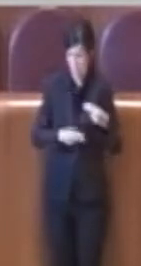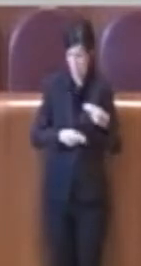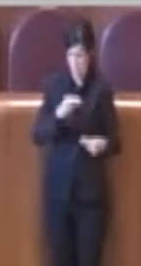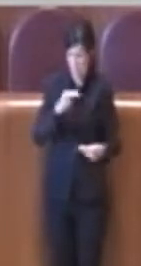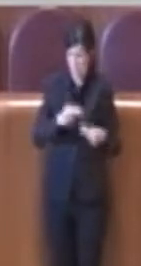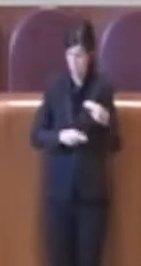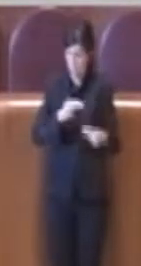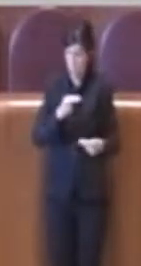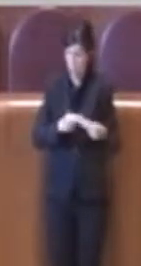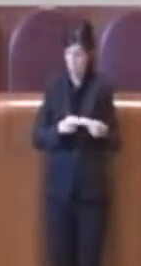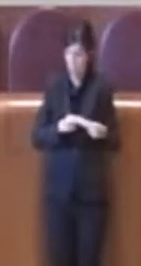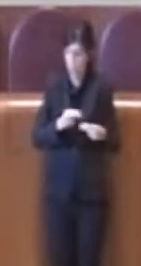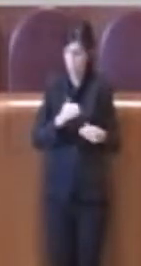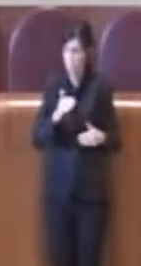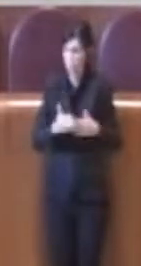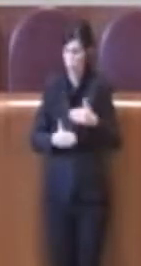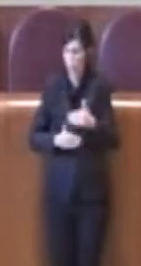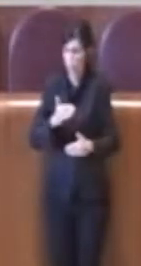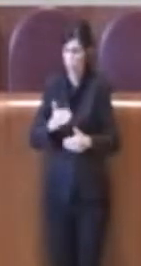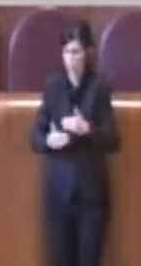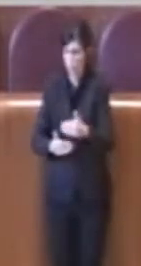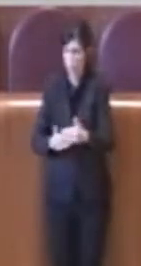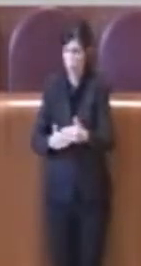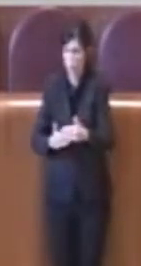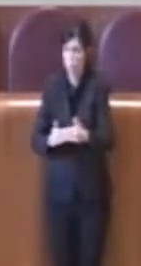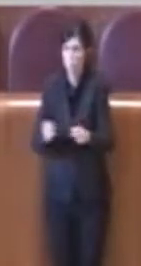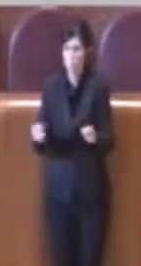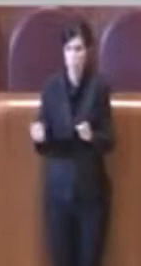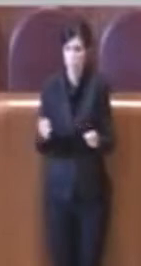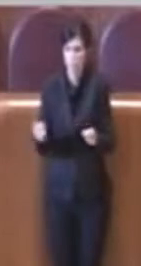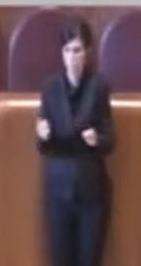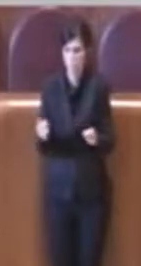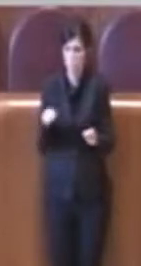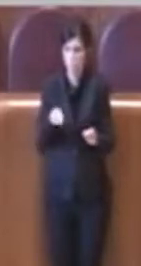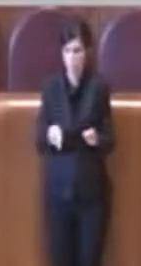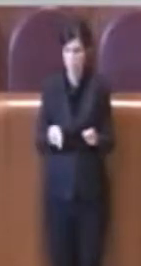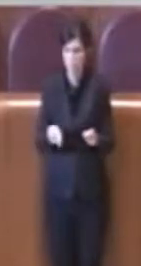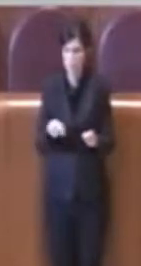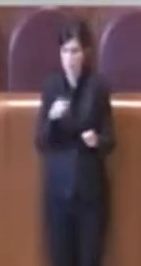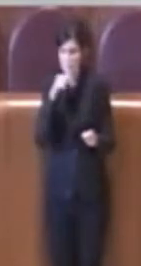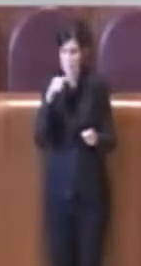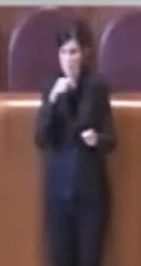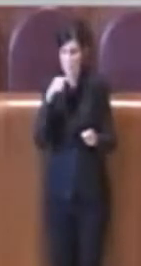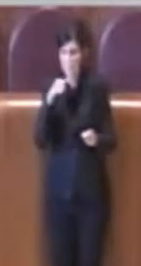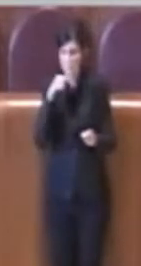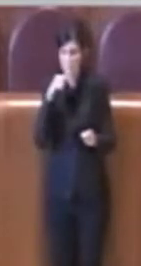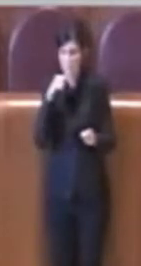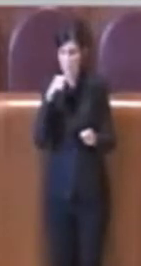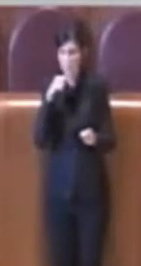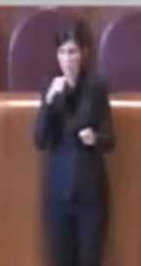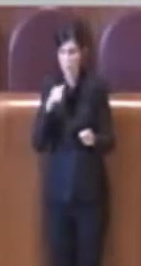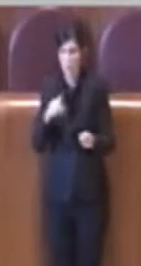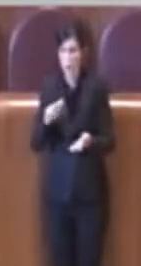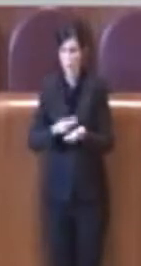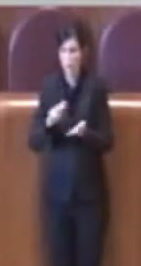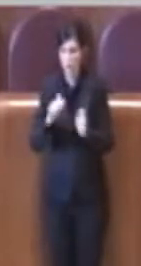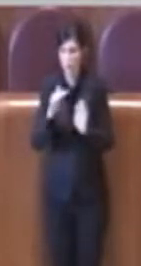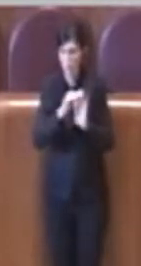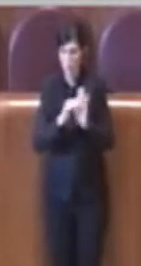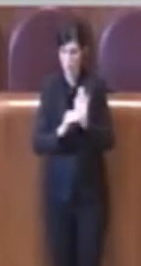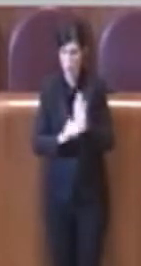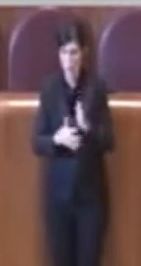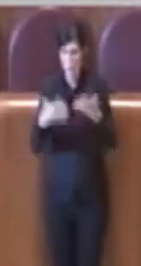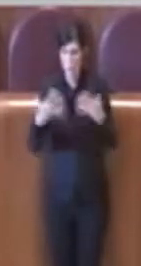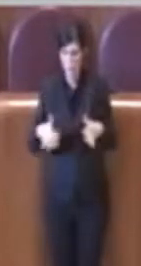come dicevamo ieri nei tempi necessari per arrivare all'approvazione del programma già con una